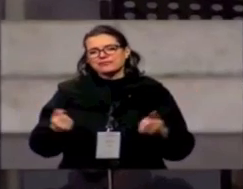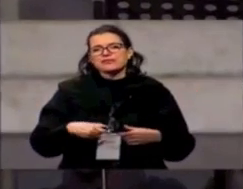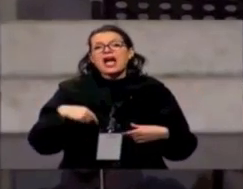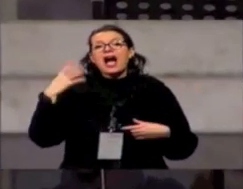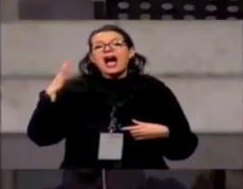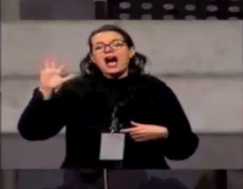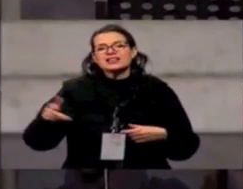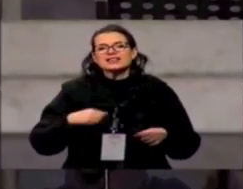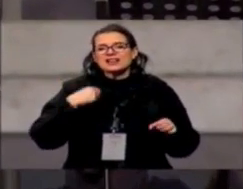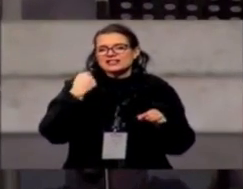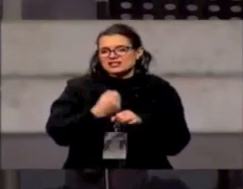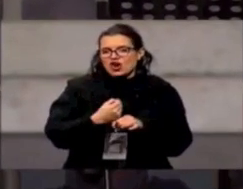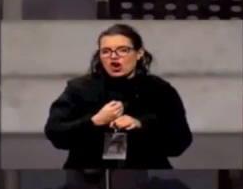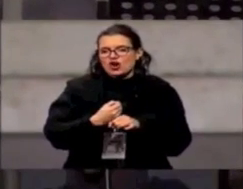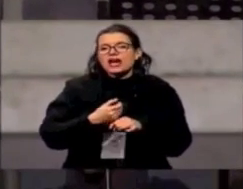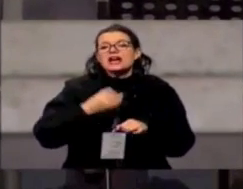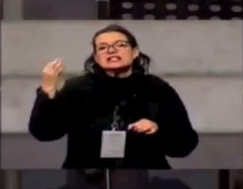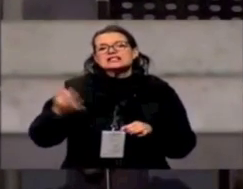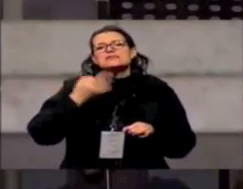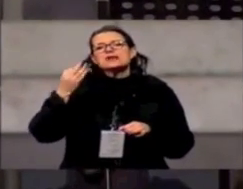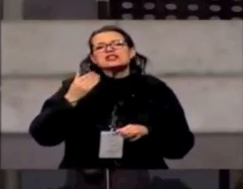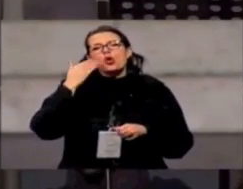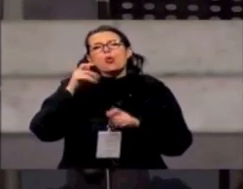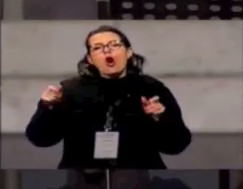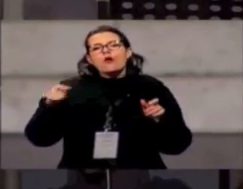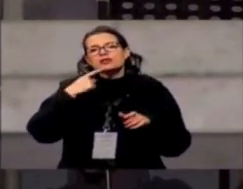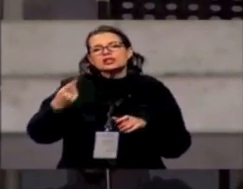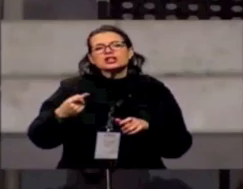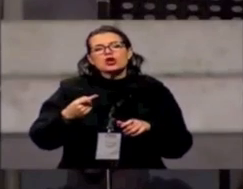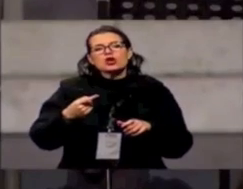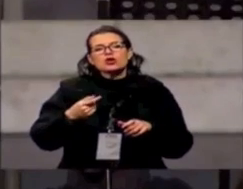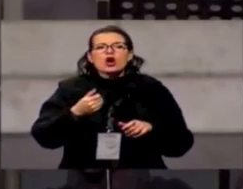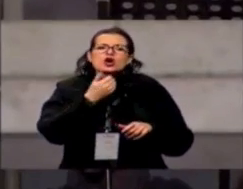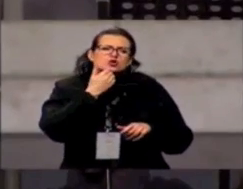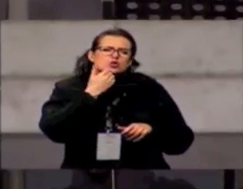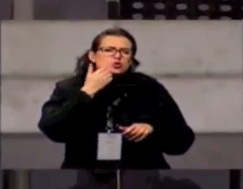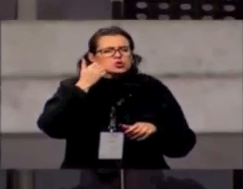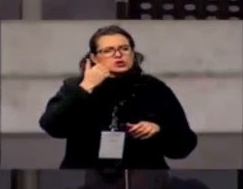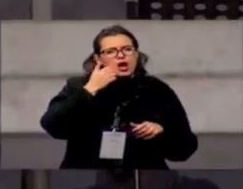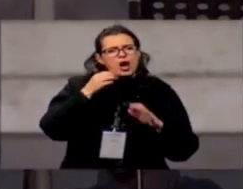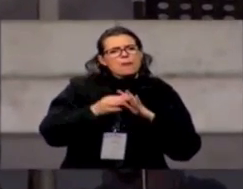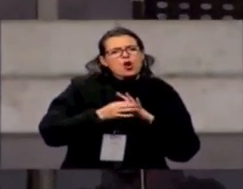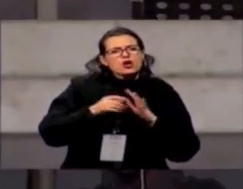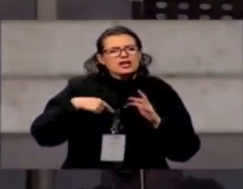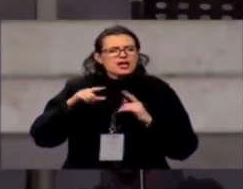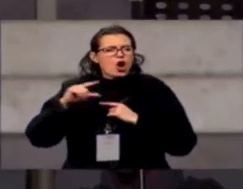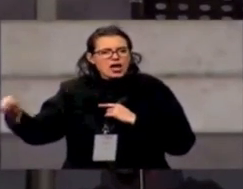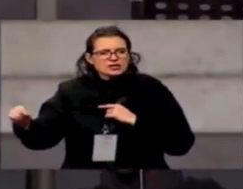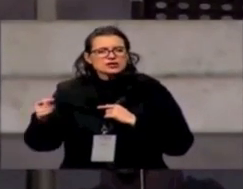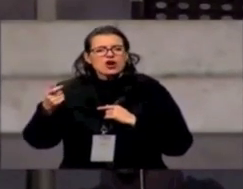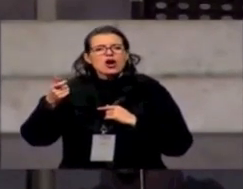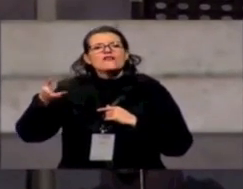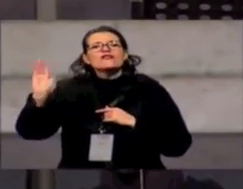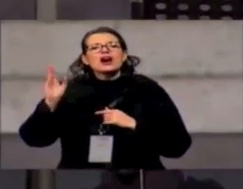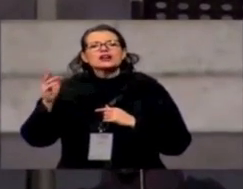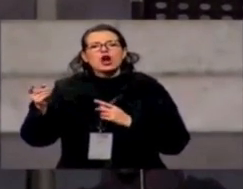escono di casa per dire vado a comprare sigarette e tornano dopo 20 anni è quello che è successo al signor Ulisse un altro